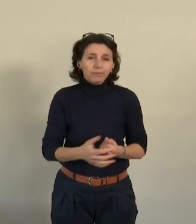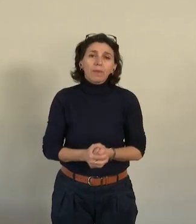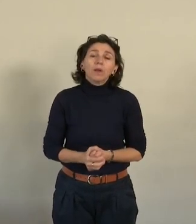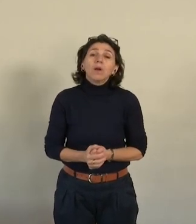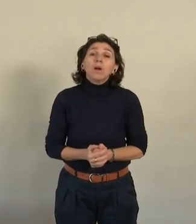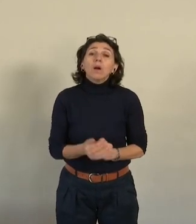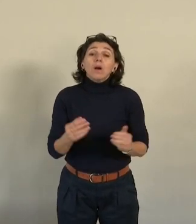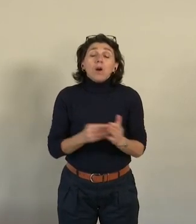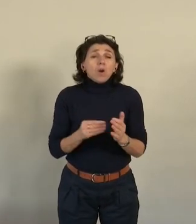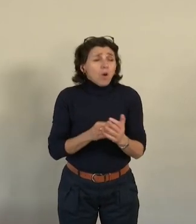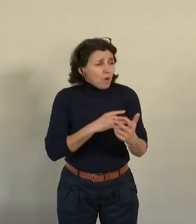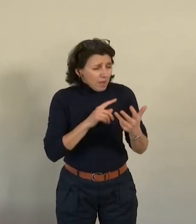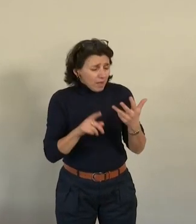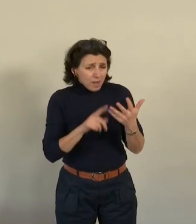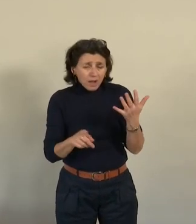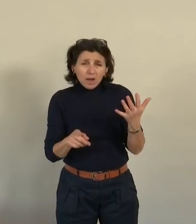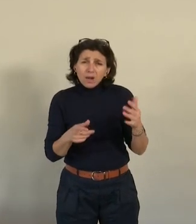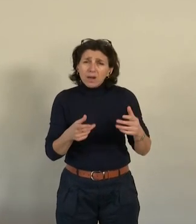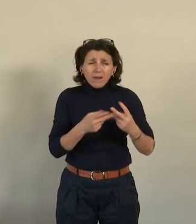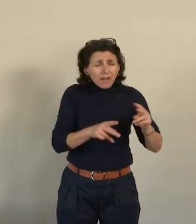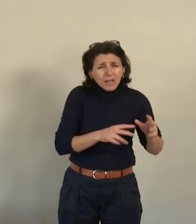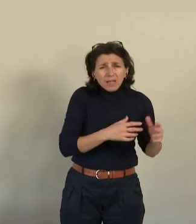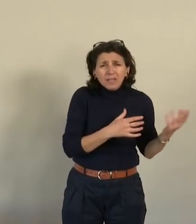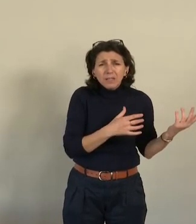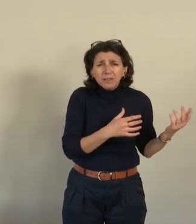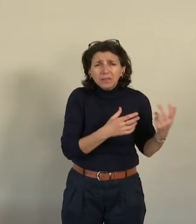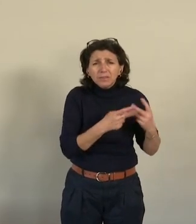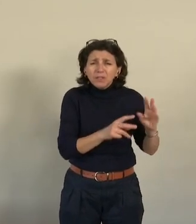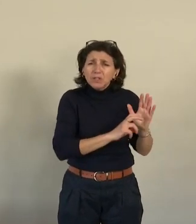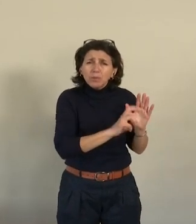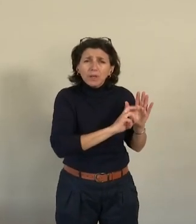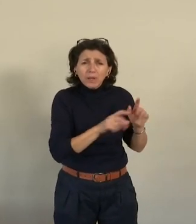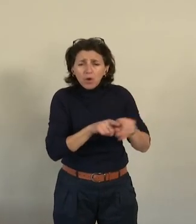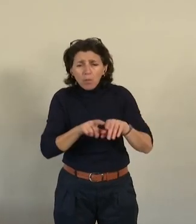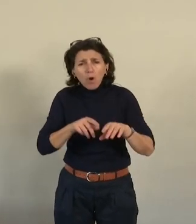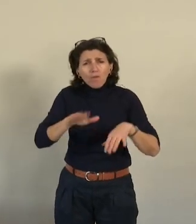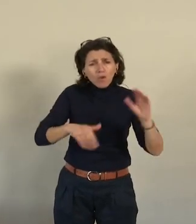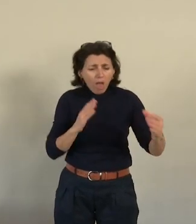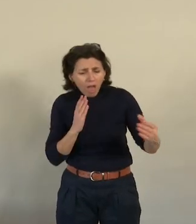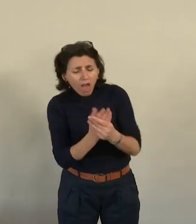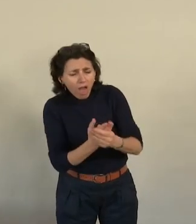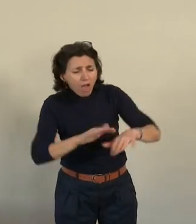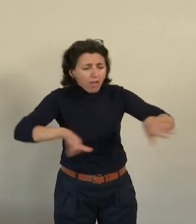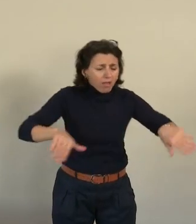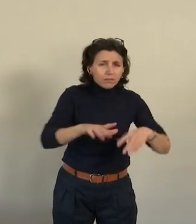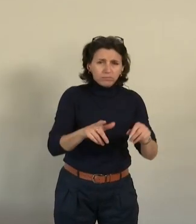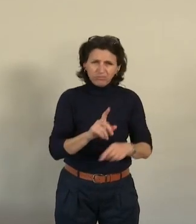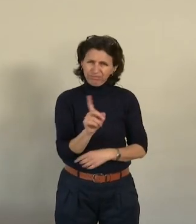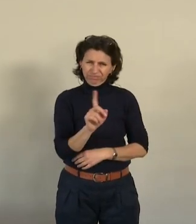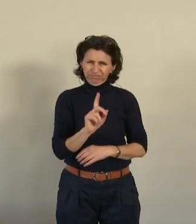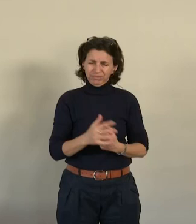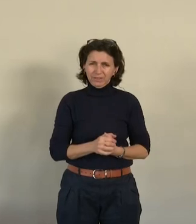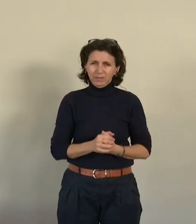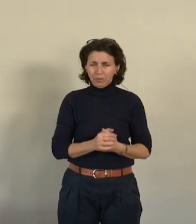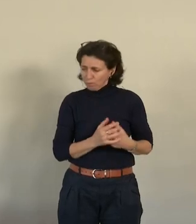entendu des choses comme type la municipalité s'imise dans le fonctionnement en fait la municipalité ne simise pas la M veut travailler avec avec les autres